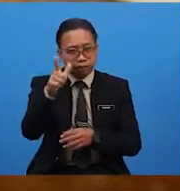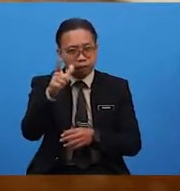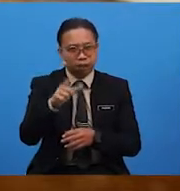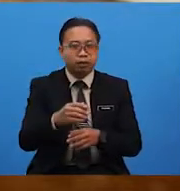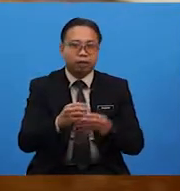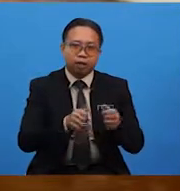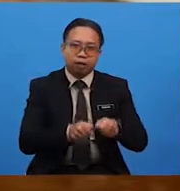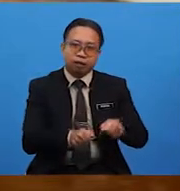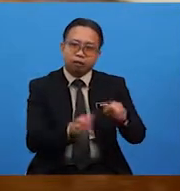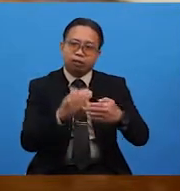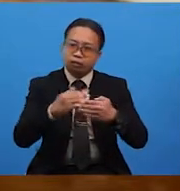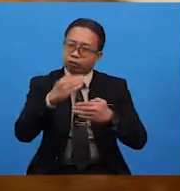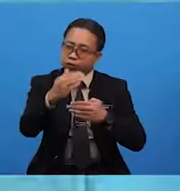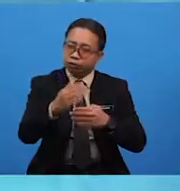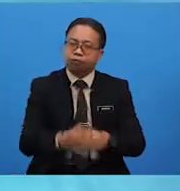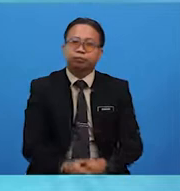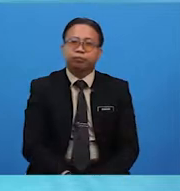yang seterusnya w&y